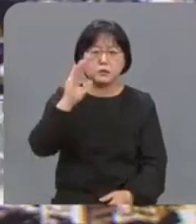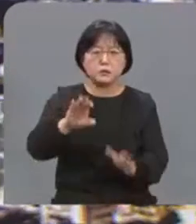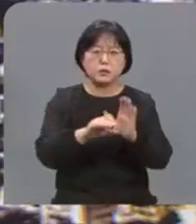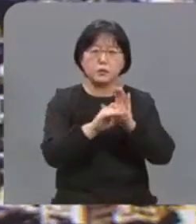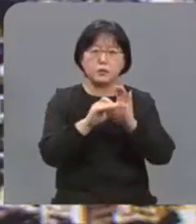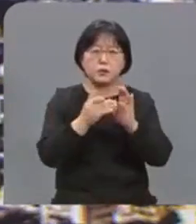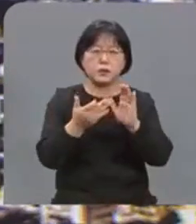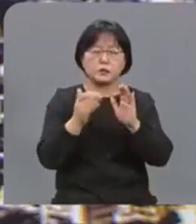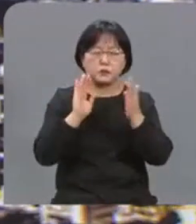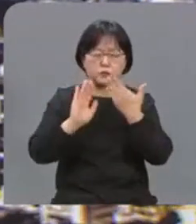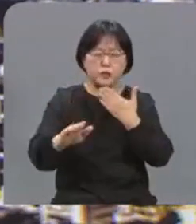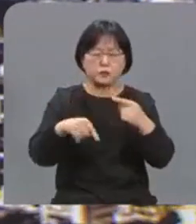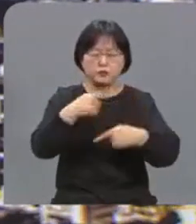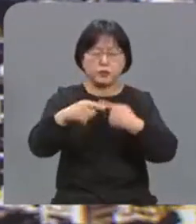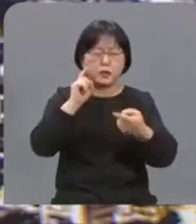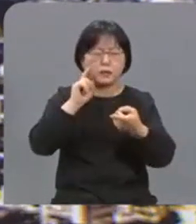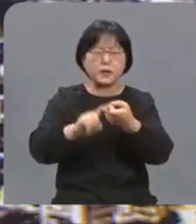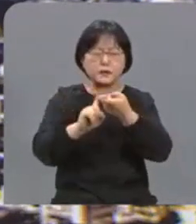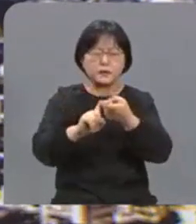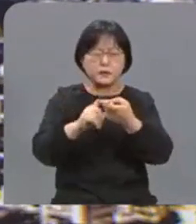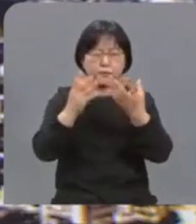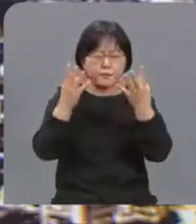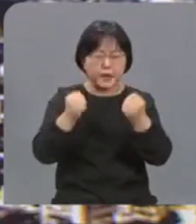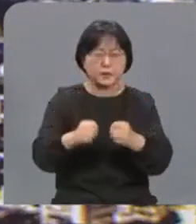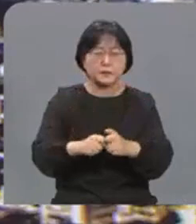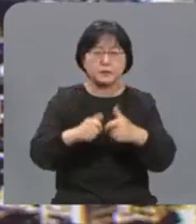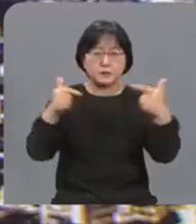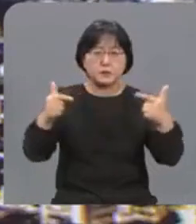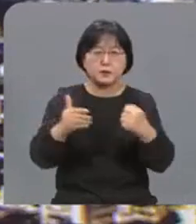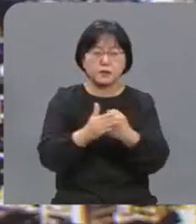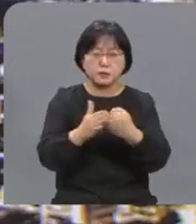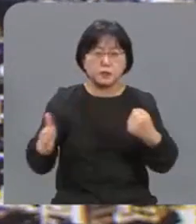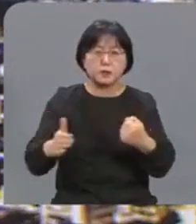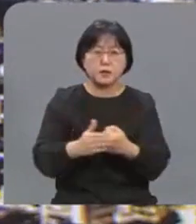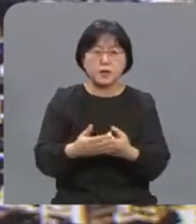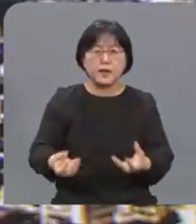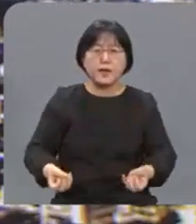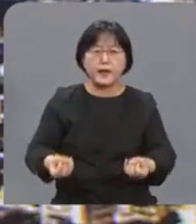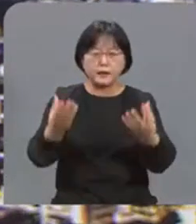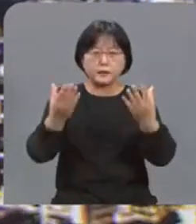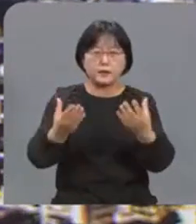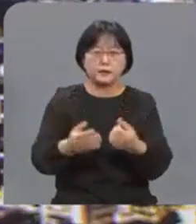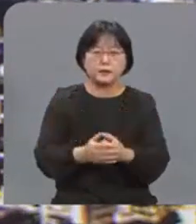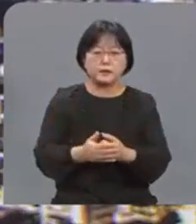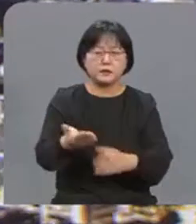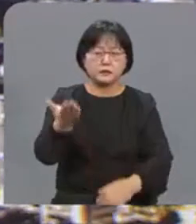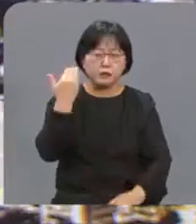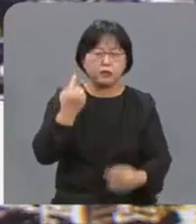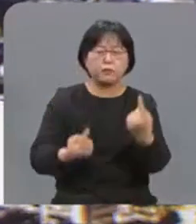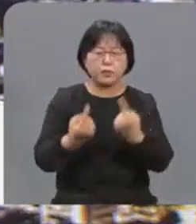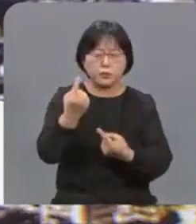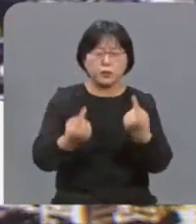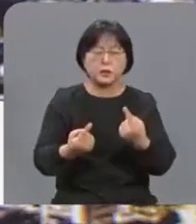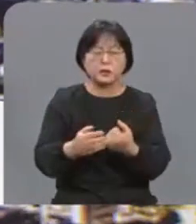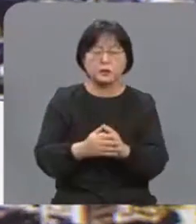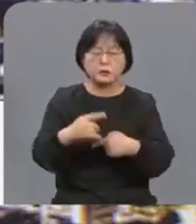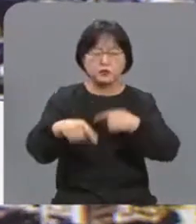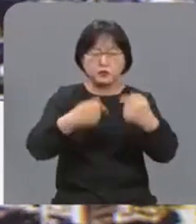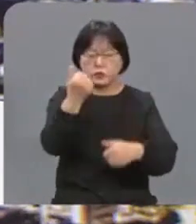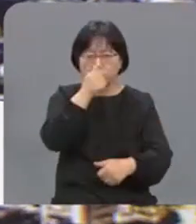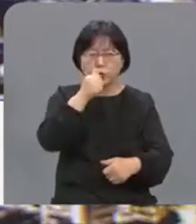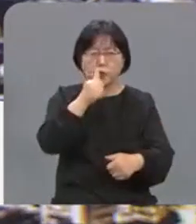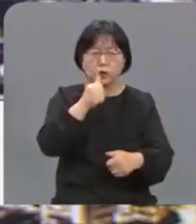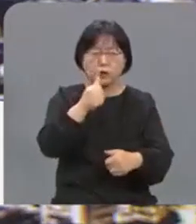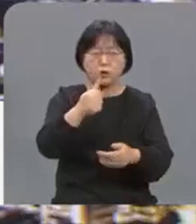코로나 이후에 수어에 대한 관심이 굉장히 많아졌거든요. 네. 그렇다 보니까 행사에서도 예전보다는 수어